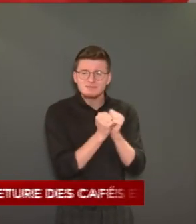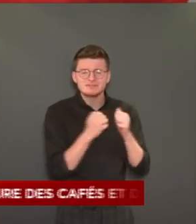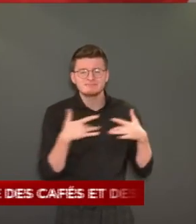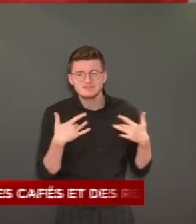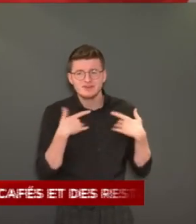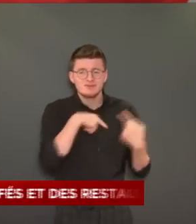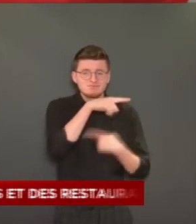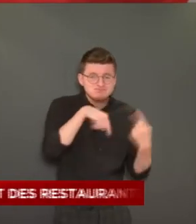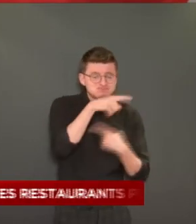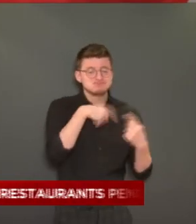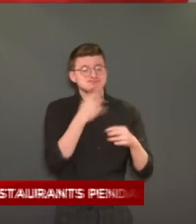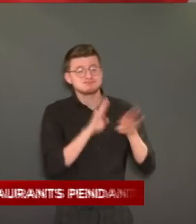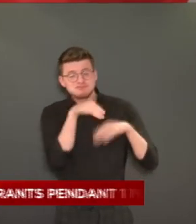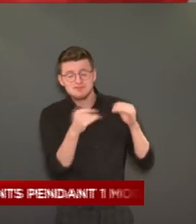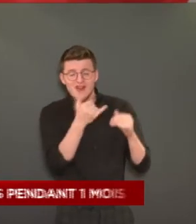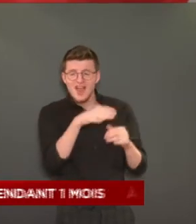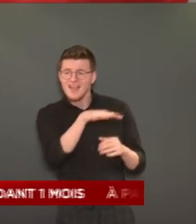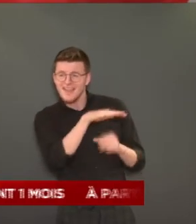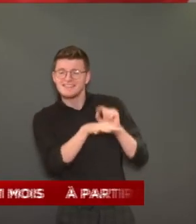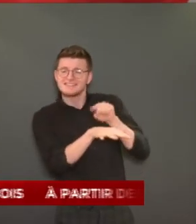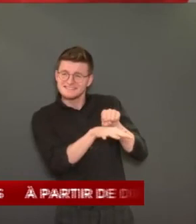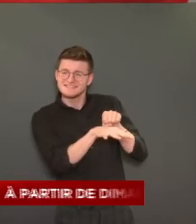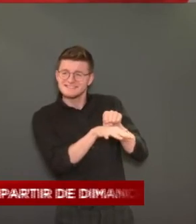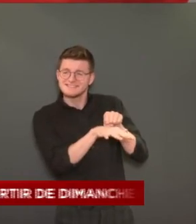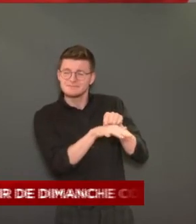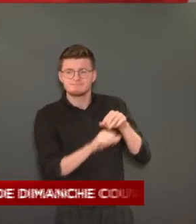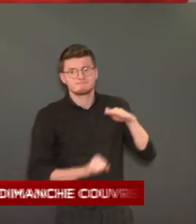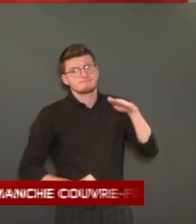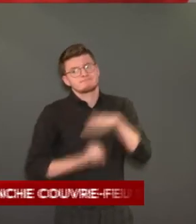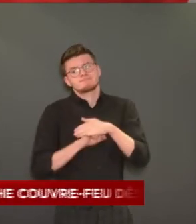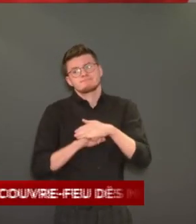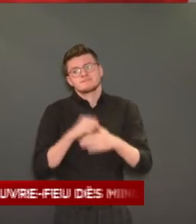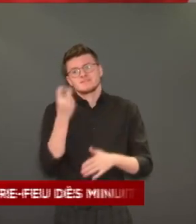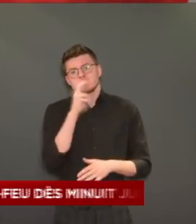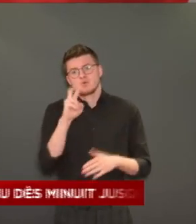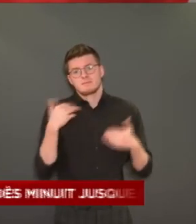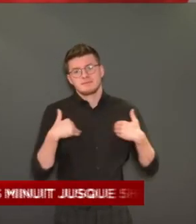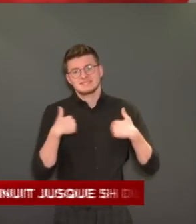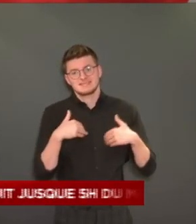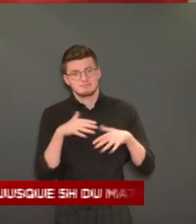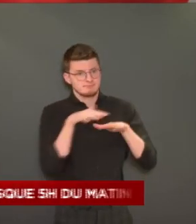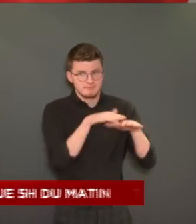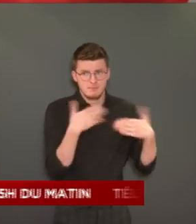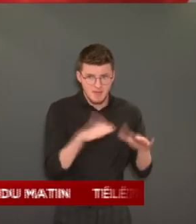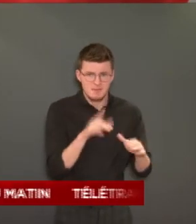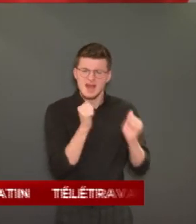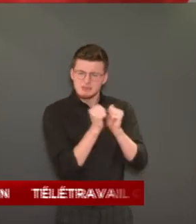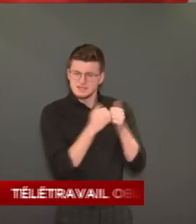Des petites foires sur des places, des petites choses, 200 personnes maximum. Tout ça va rester